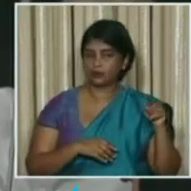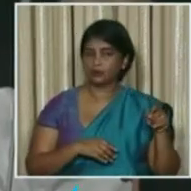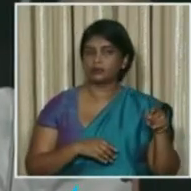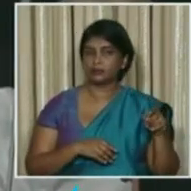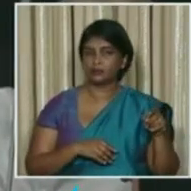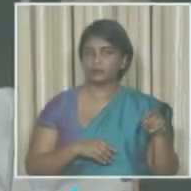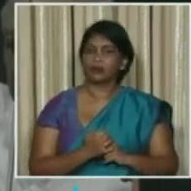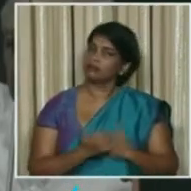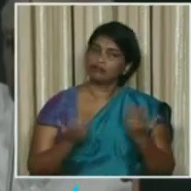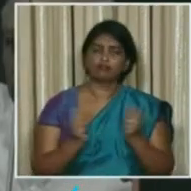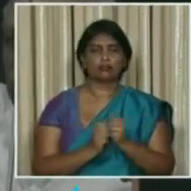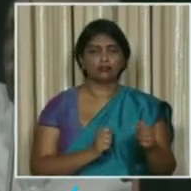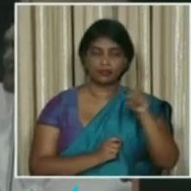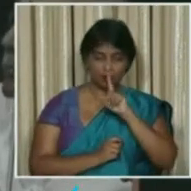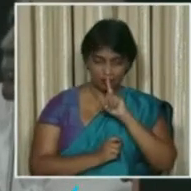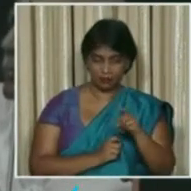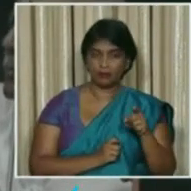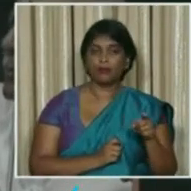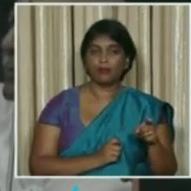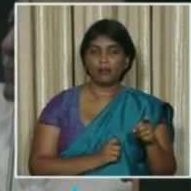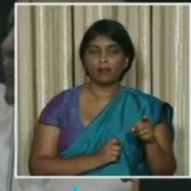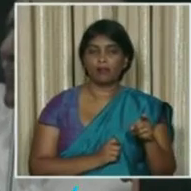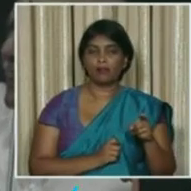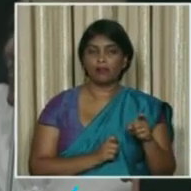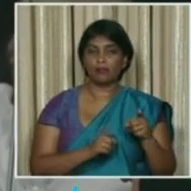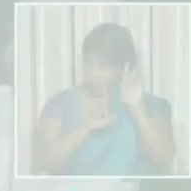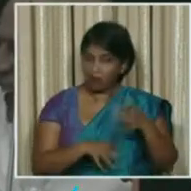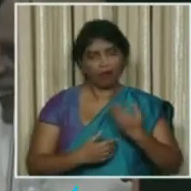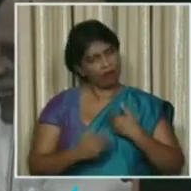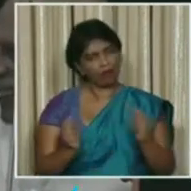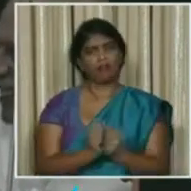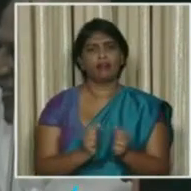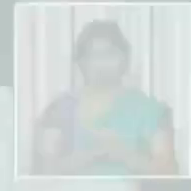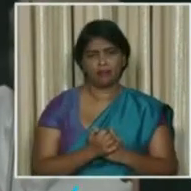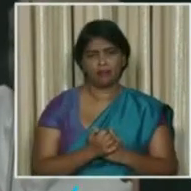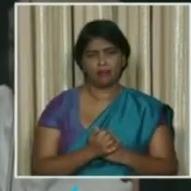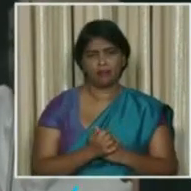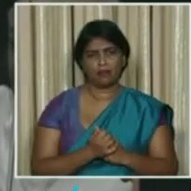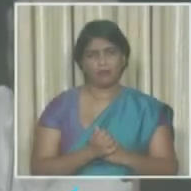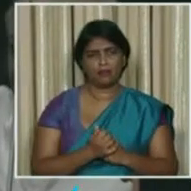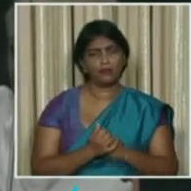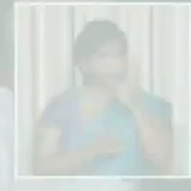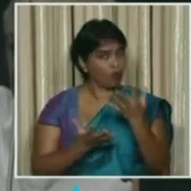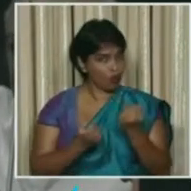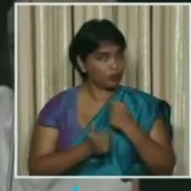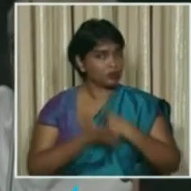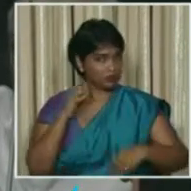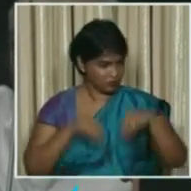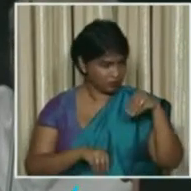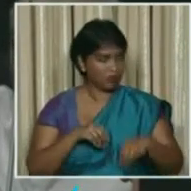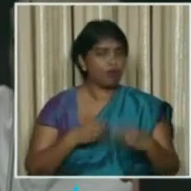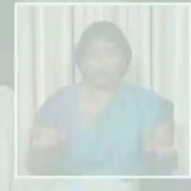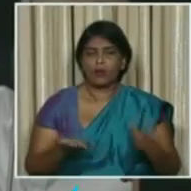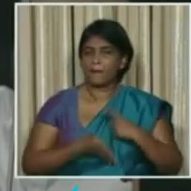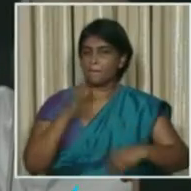ඒ වන්නේ මෙරිමන් නඩුව. මෙතුමාට කියනවා නම් ඒබ්‍රහම් ලින්කන් වාගේ එන්න කියලා මම වෙන්නේ. කිසිම how can I give elections when you are not